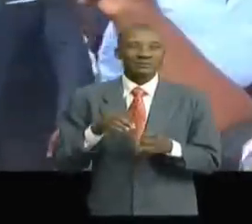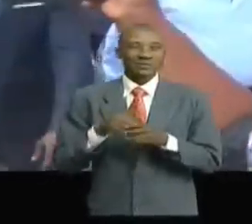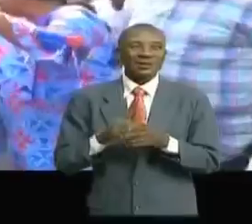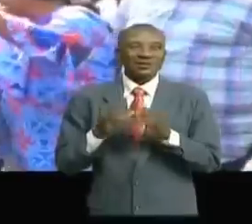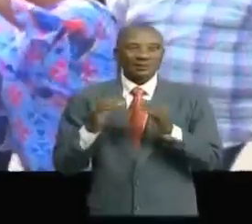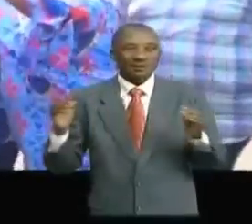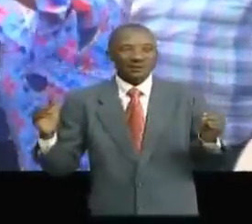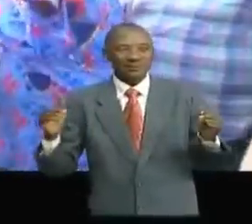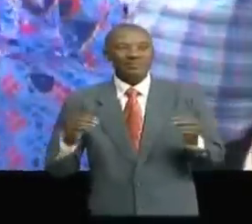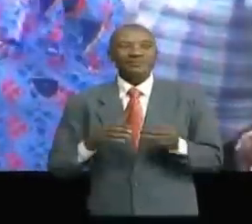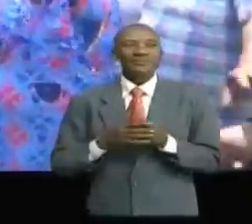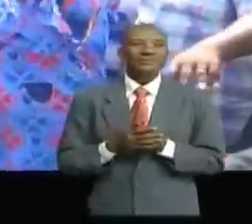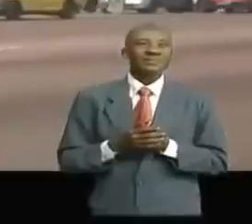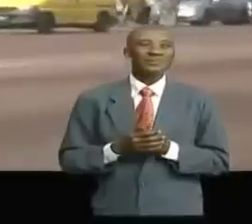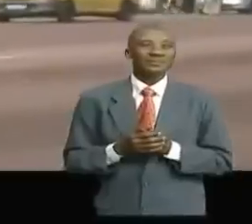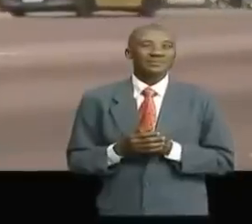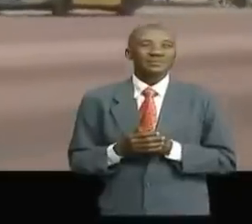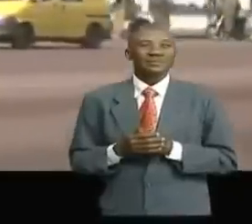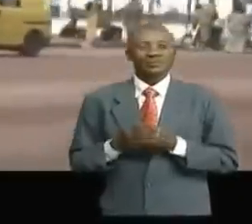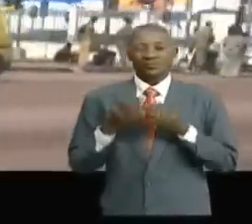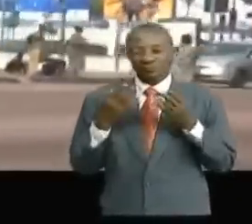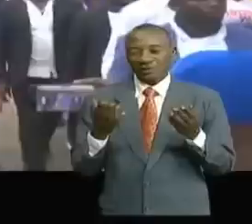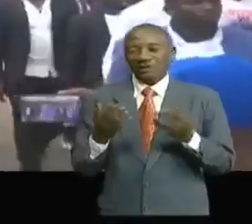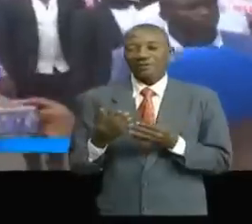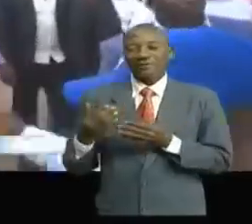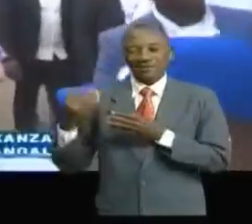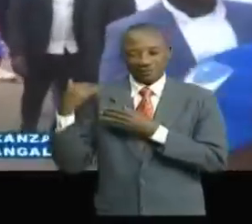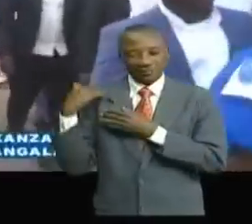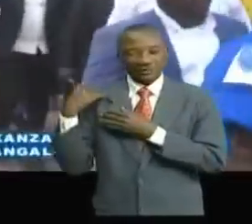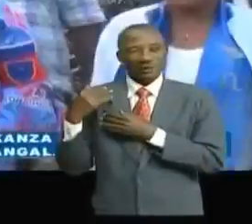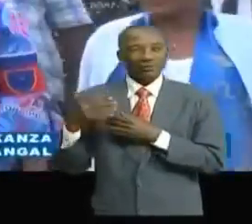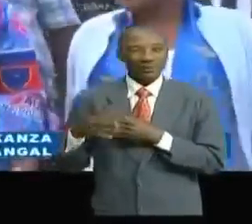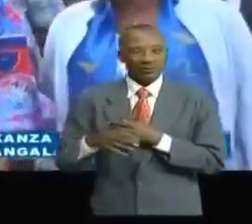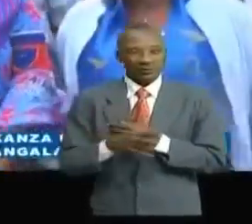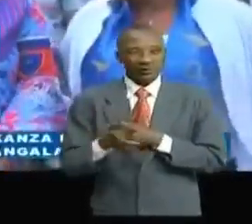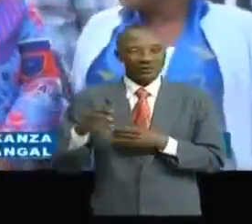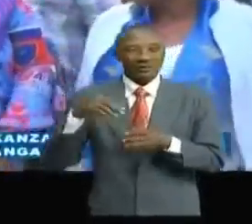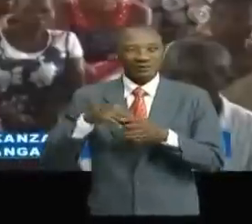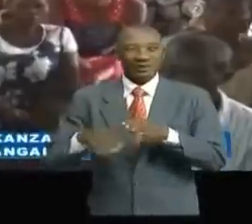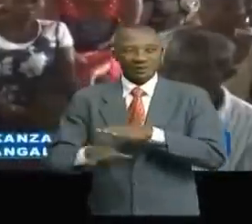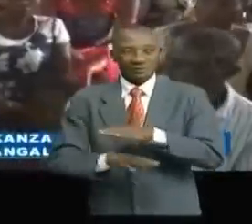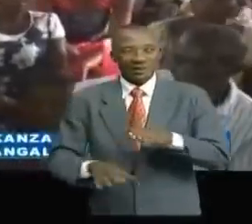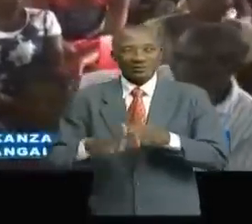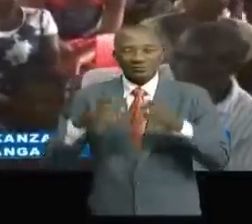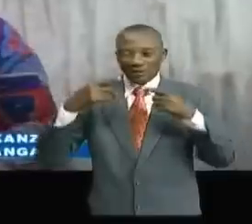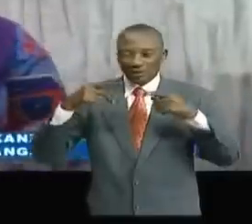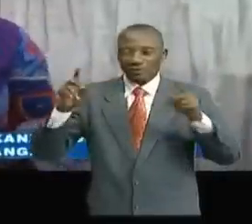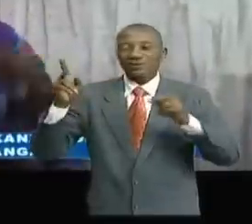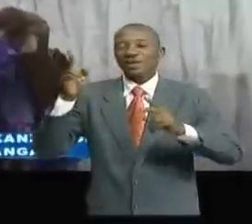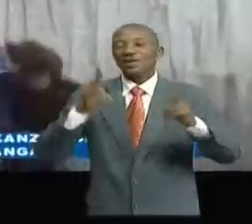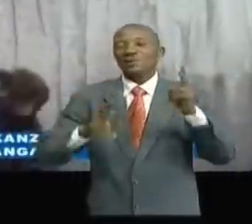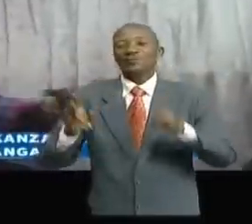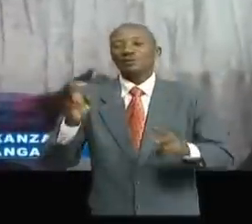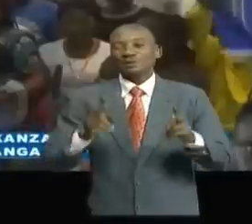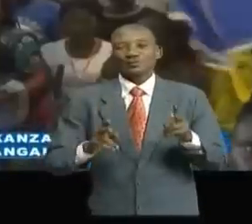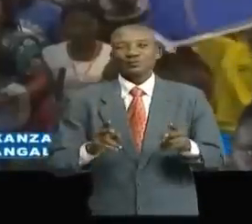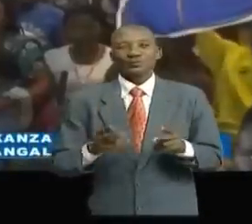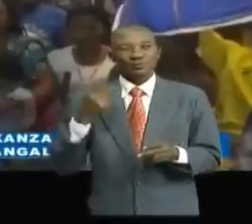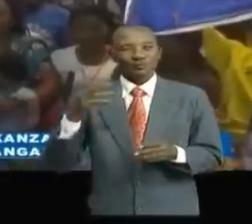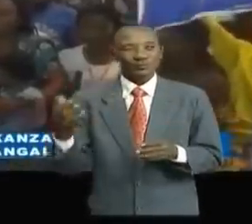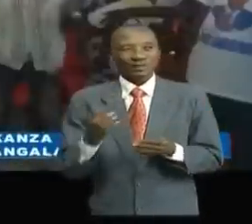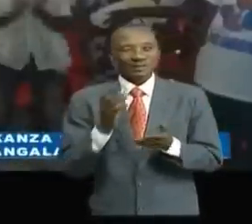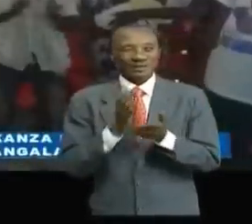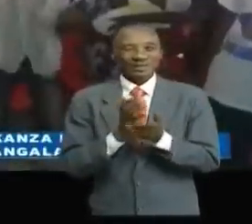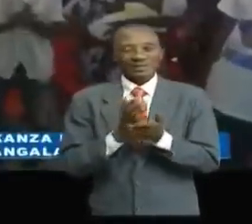le boulevard Lumumba, dans le point chaud, pour chuter dans la commune de Lancile, où une frange de la population et membre du parti AREP lui